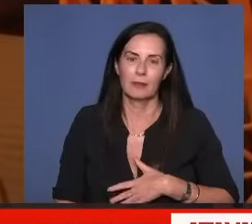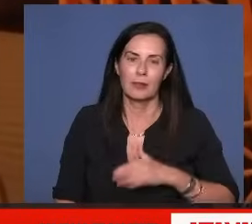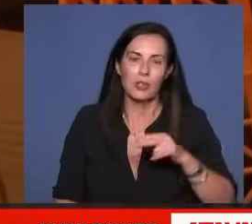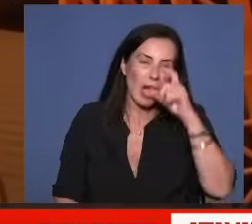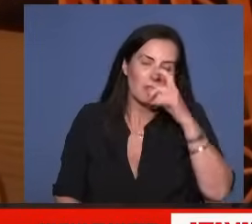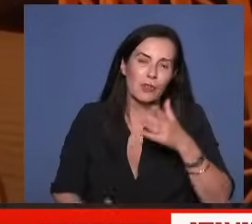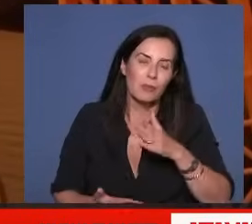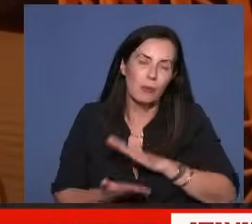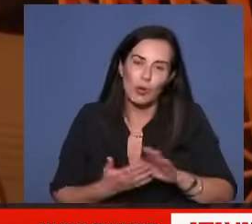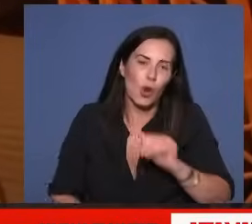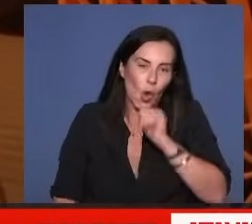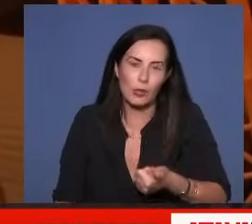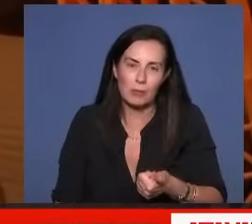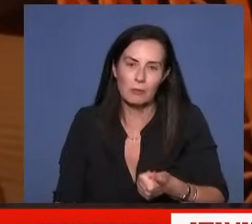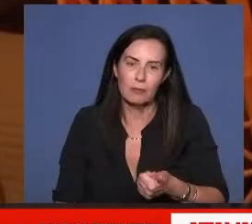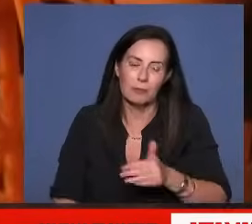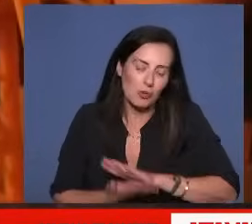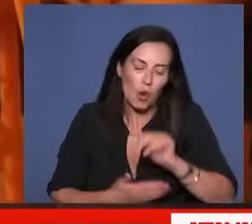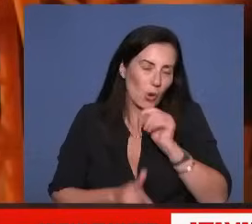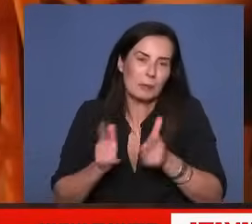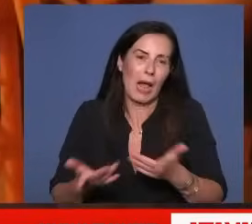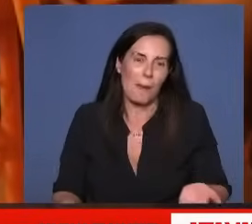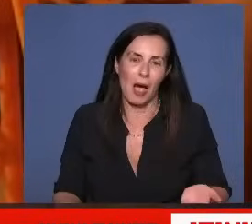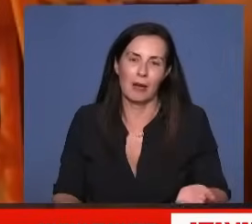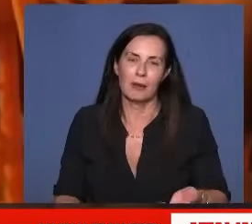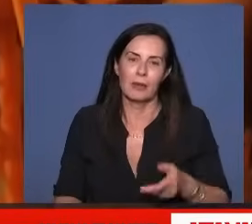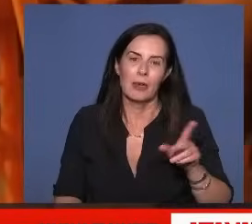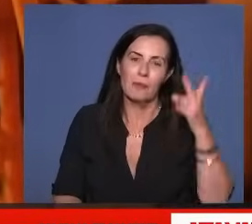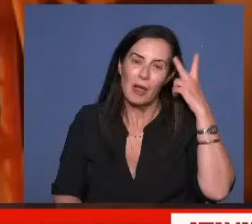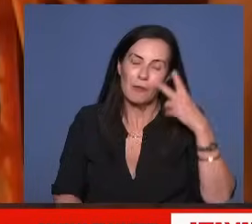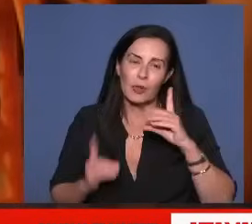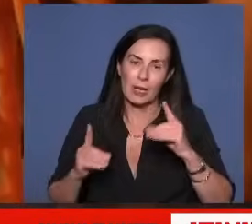שפשוט לא רוצים, פשוט לא רוצים לתקוף. אני